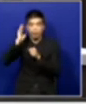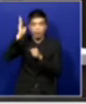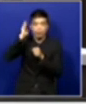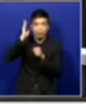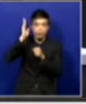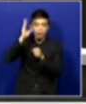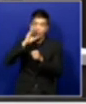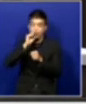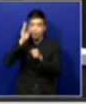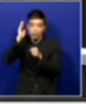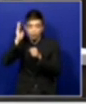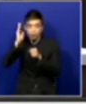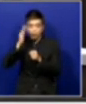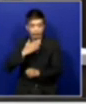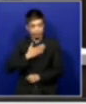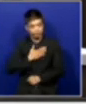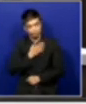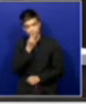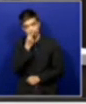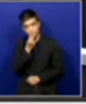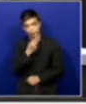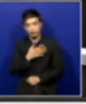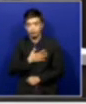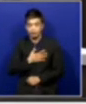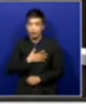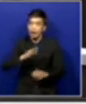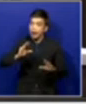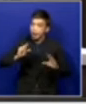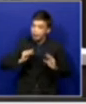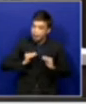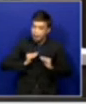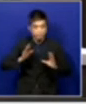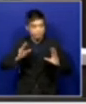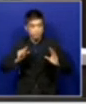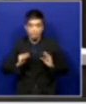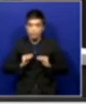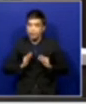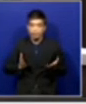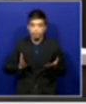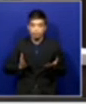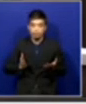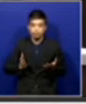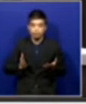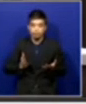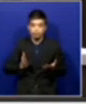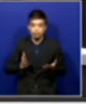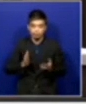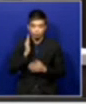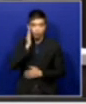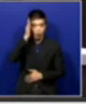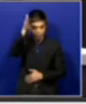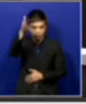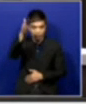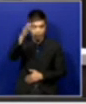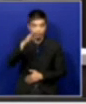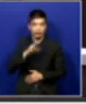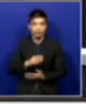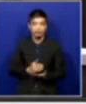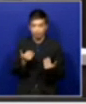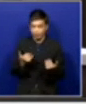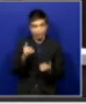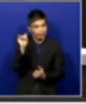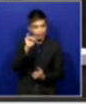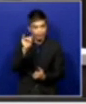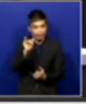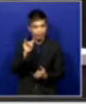ผมจะได้กราบเรียนต่อท่านประธานว่าผมจะรับหลักการหรือไม่รับหลักการในโอกาสต่อไปแต่เบื้องต้นผมกราบเรียนท่